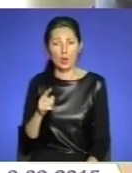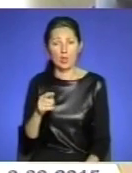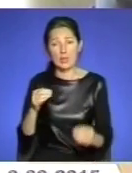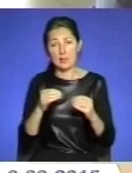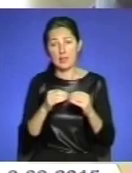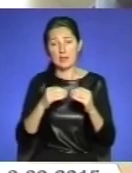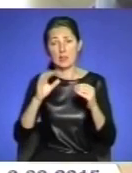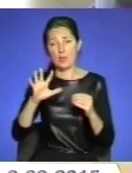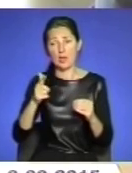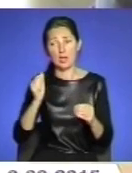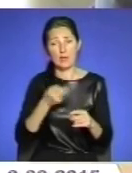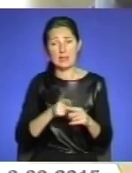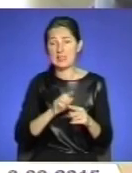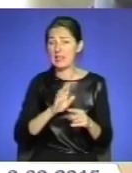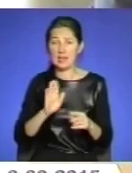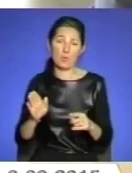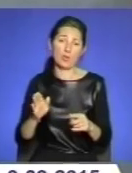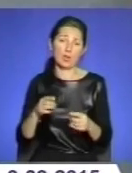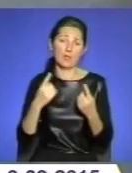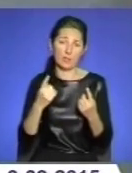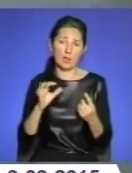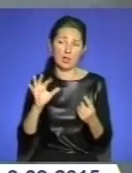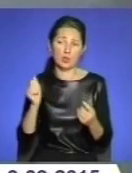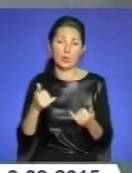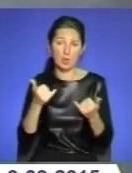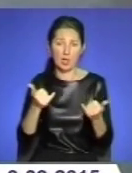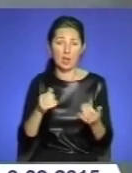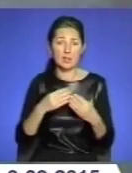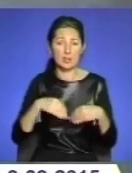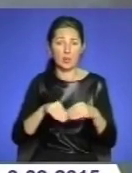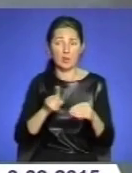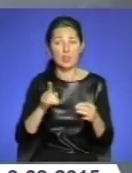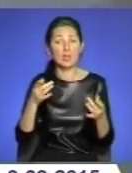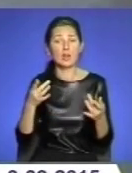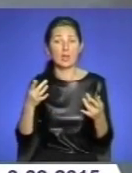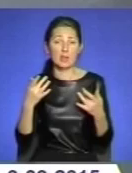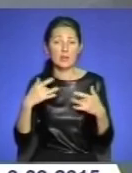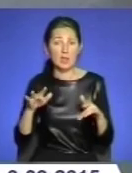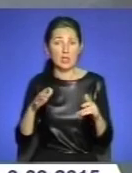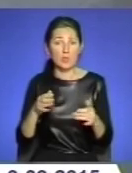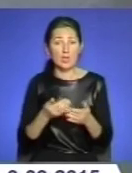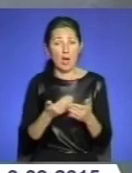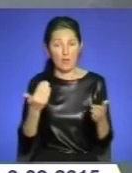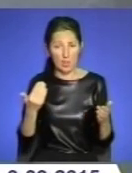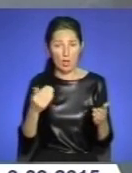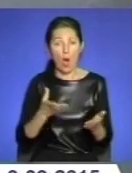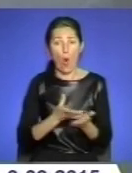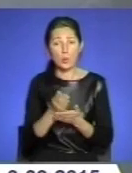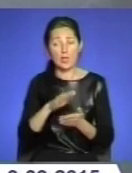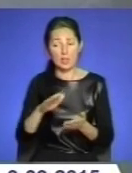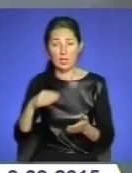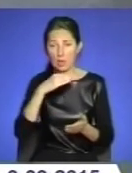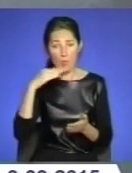10-5 гривень – це не буде дуже накладно для сім'ї. Чи звільнятимуться від оплати діти з багатодітних